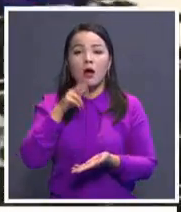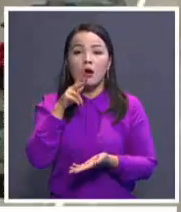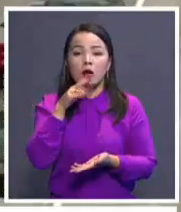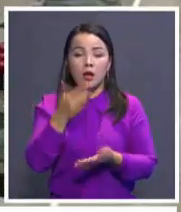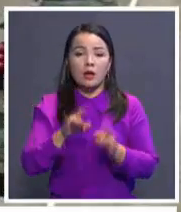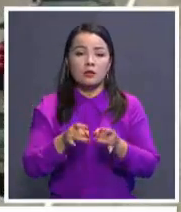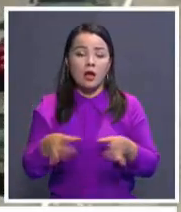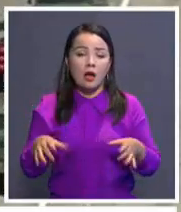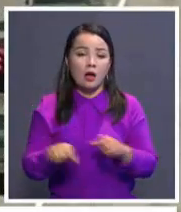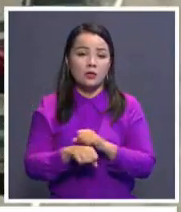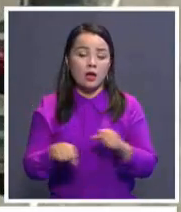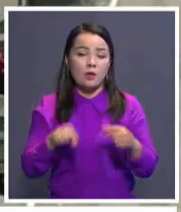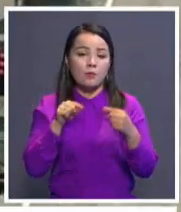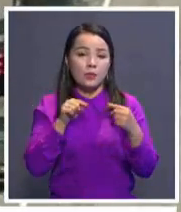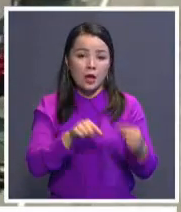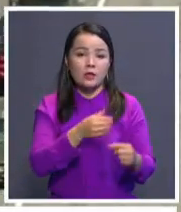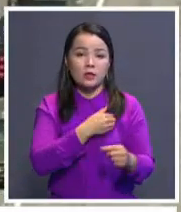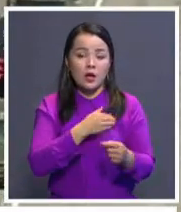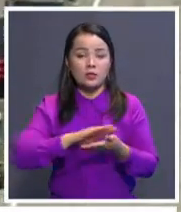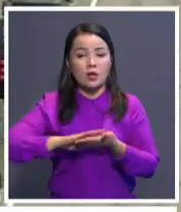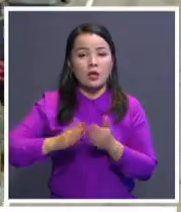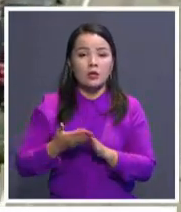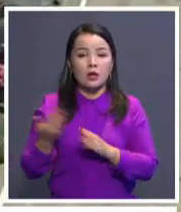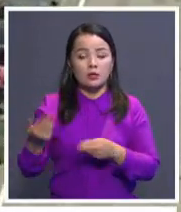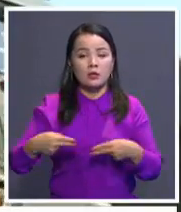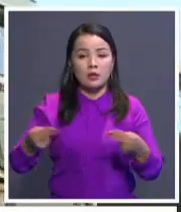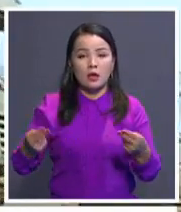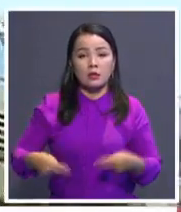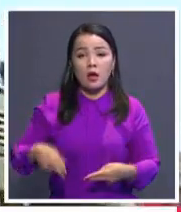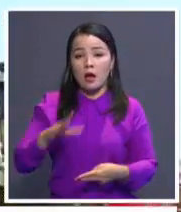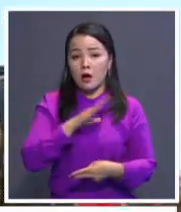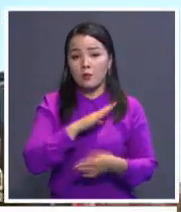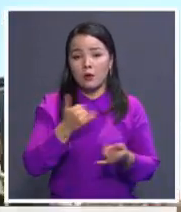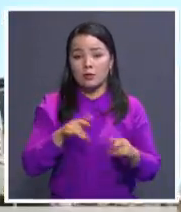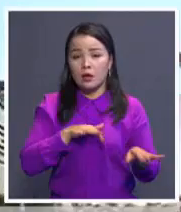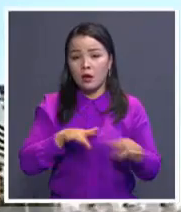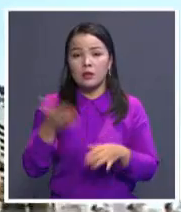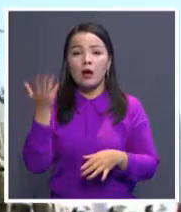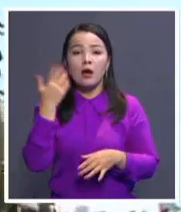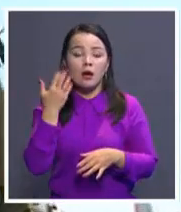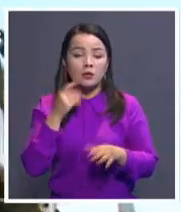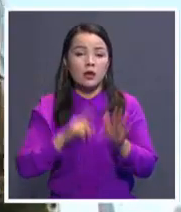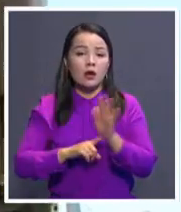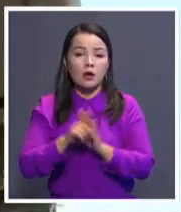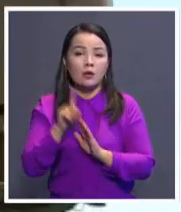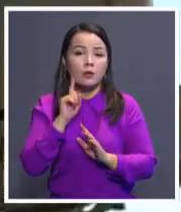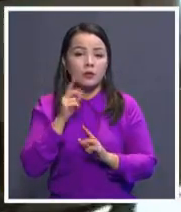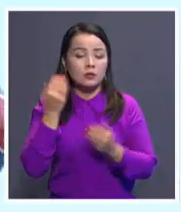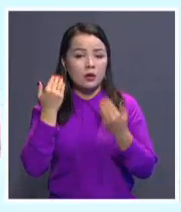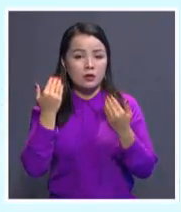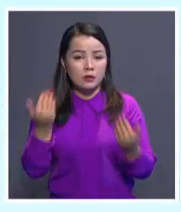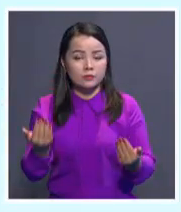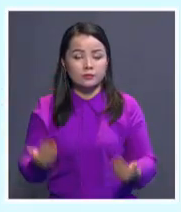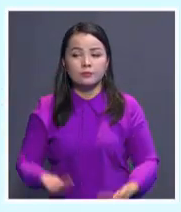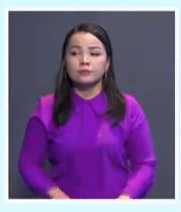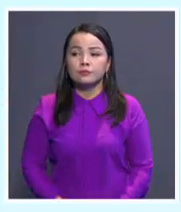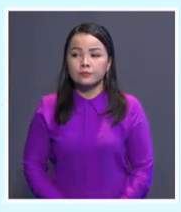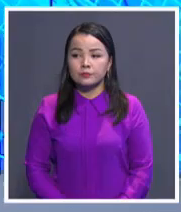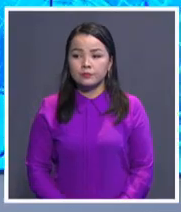тазарту туралы декларацияға қол қойды. Дегенмен ол құжатта бұл шара қашан және қалай іске асатыны жазылмаған.